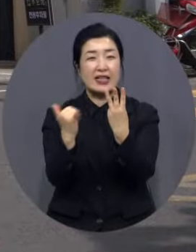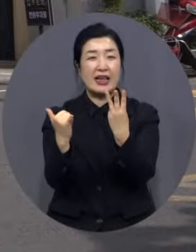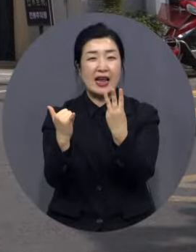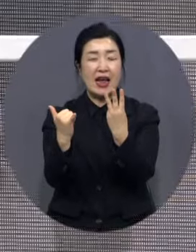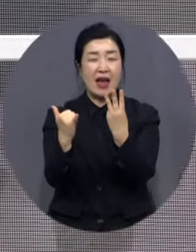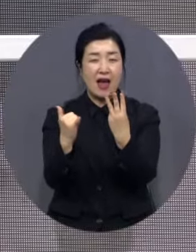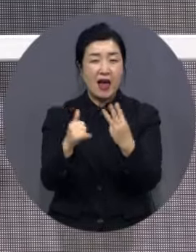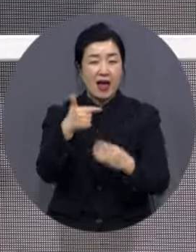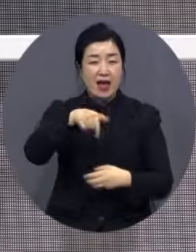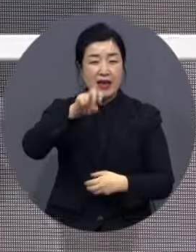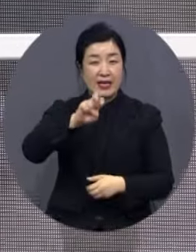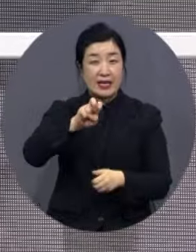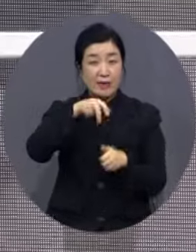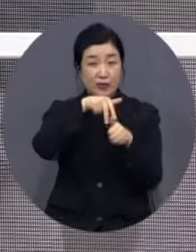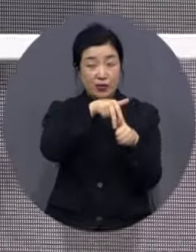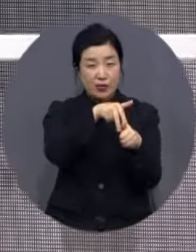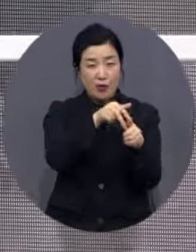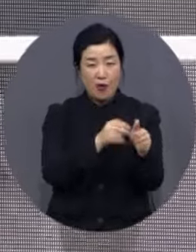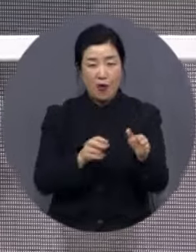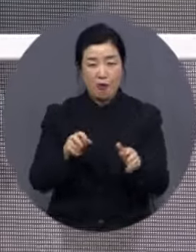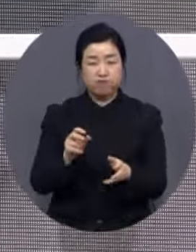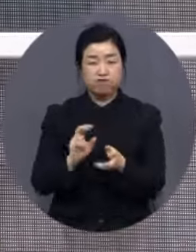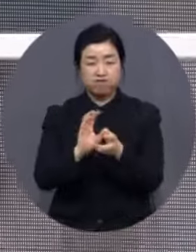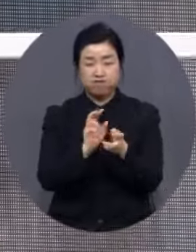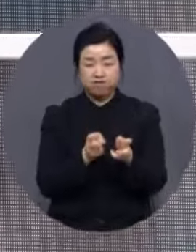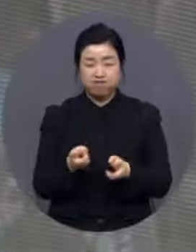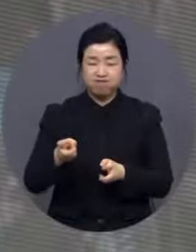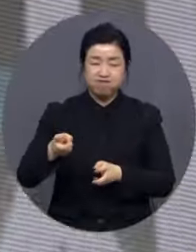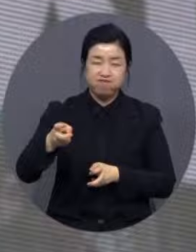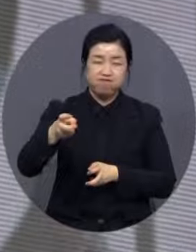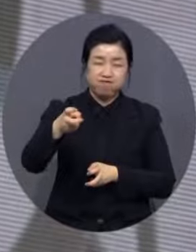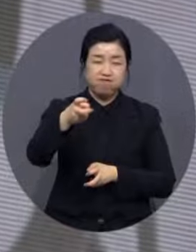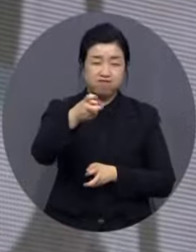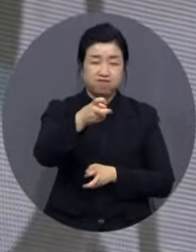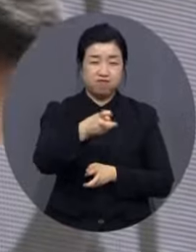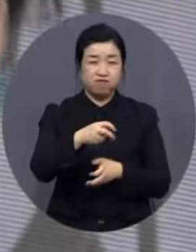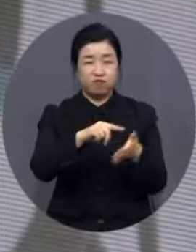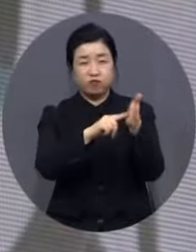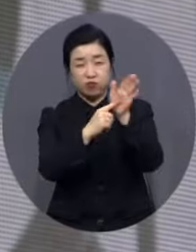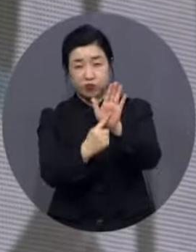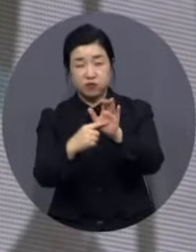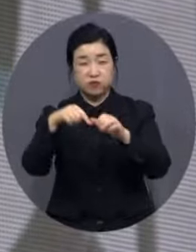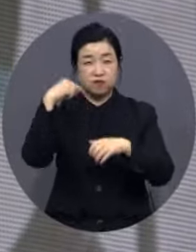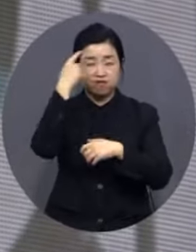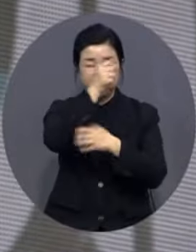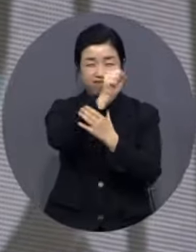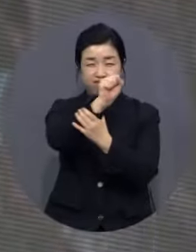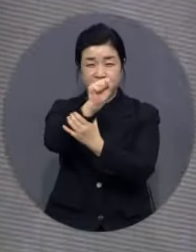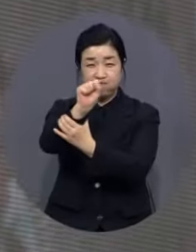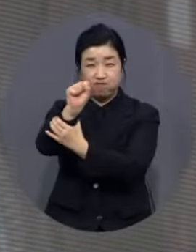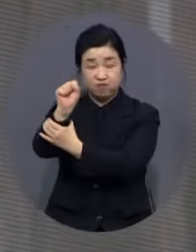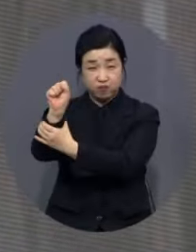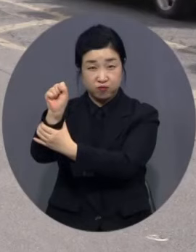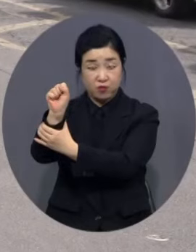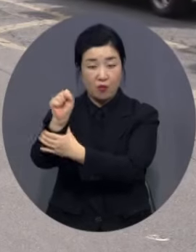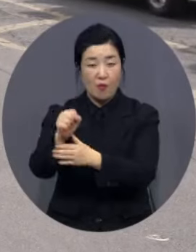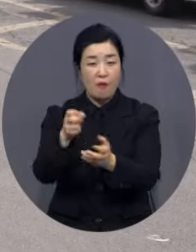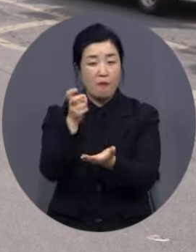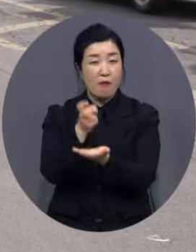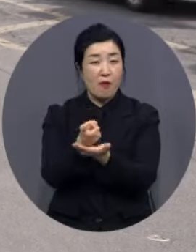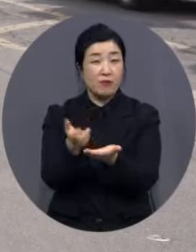차량으로 곳곳을 돌며 사전투표를 했습니다 현역 국회의원으로 제주도민을 위한 법정과